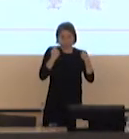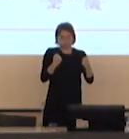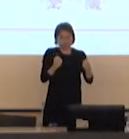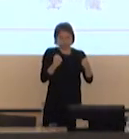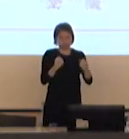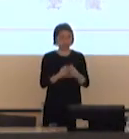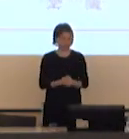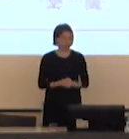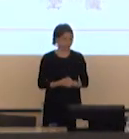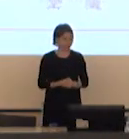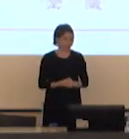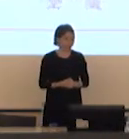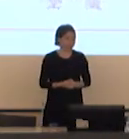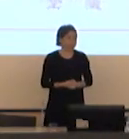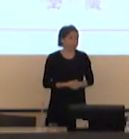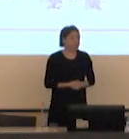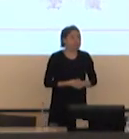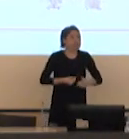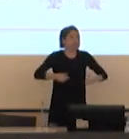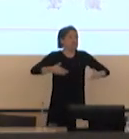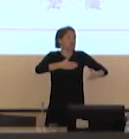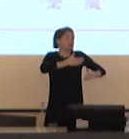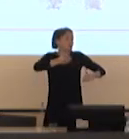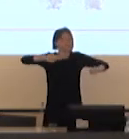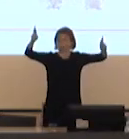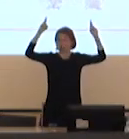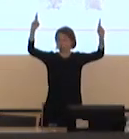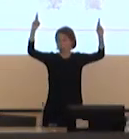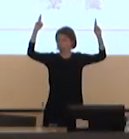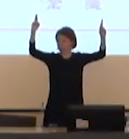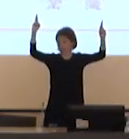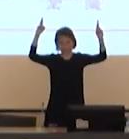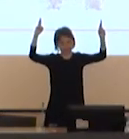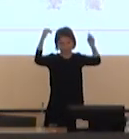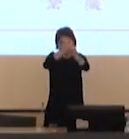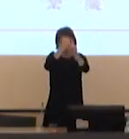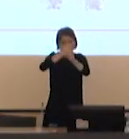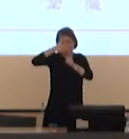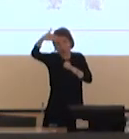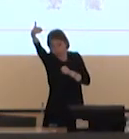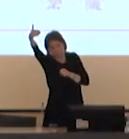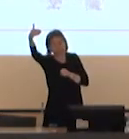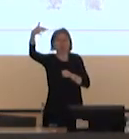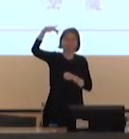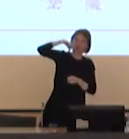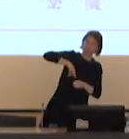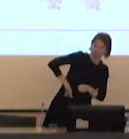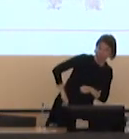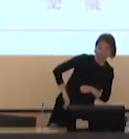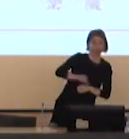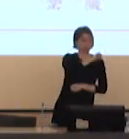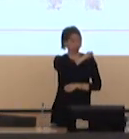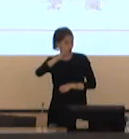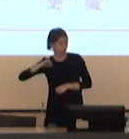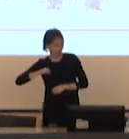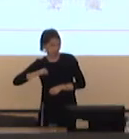per millorar, per adonar-vos dels vostres coneixements de la llengua, però també per continuar. I res més que molta